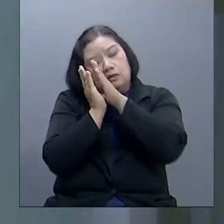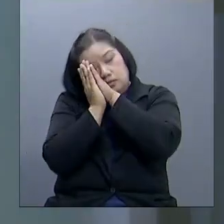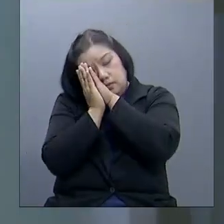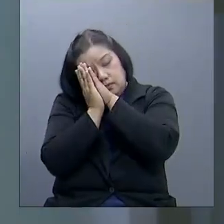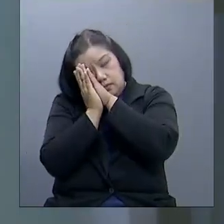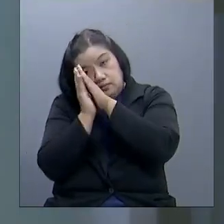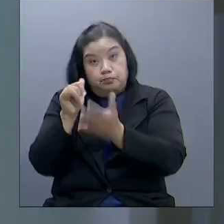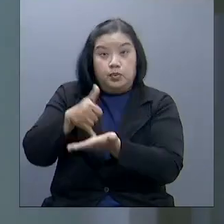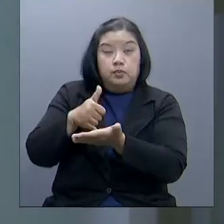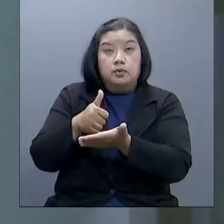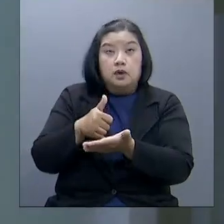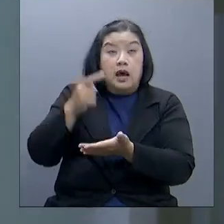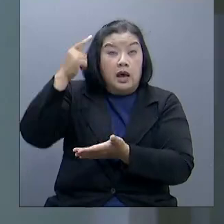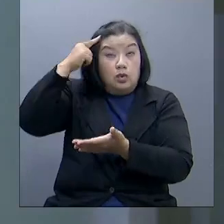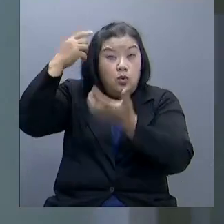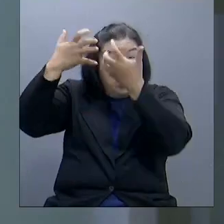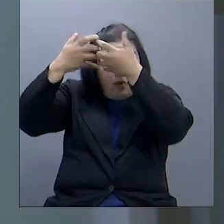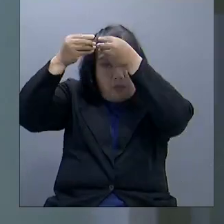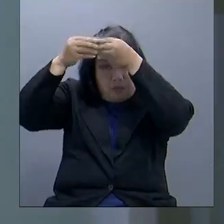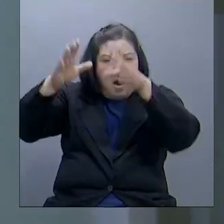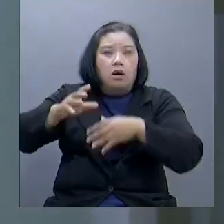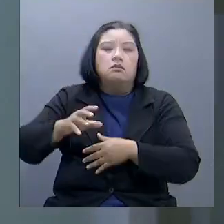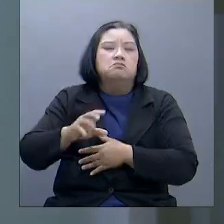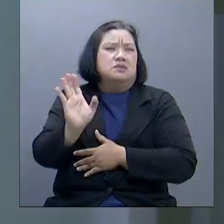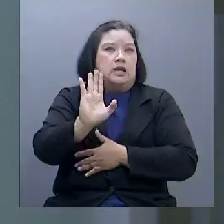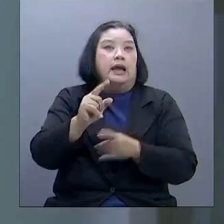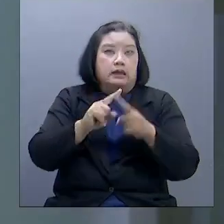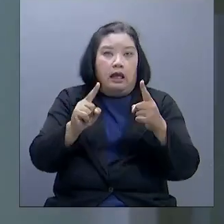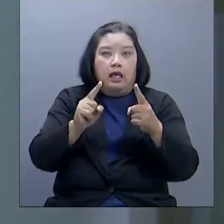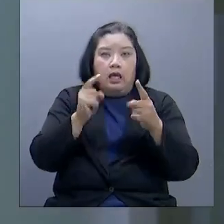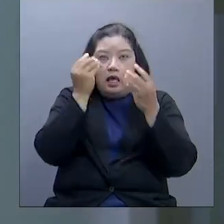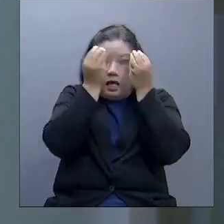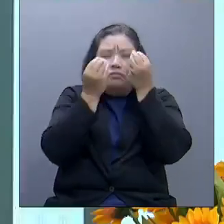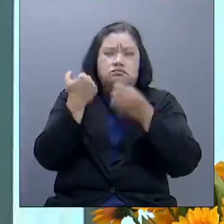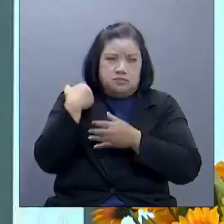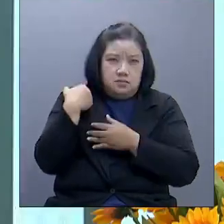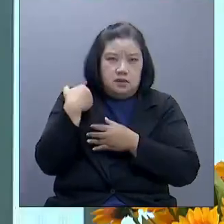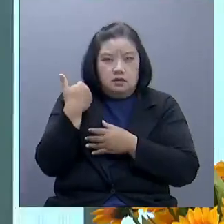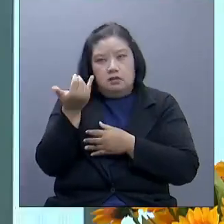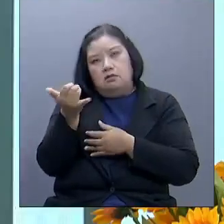ค่ะแต่วิงเวียนหัวเนี่ยอันนี้ จะหน้ามืด หน้ามืดนะ แล้วล้มหัวฟาดพื้นอะไรแบบนั้นมากกว่า